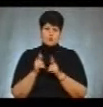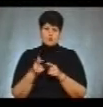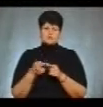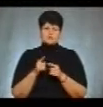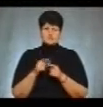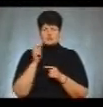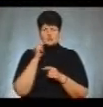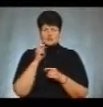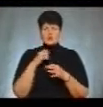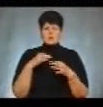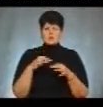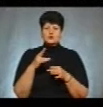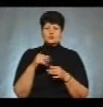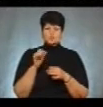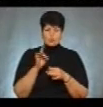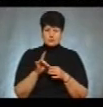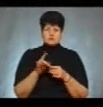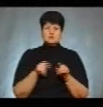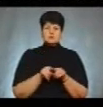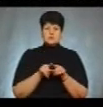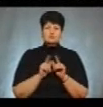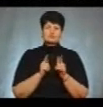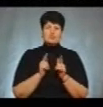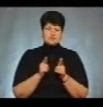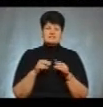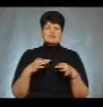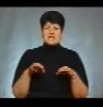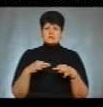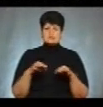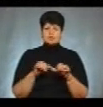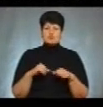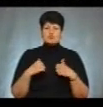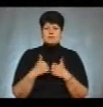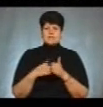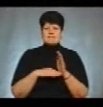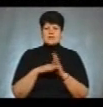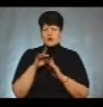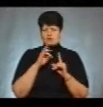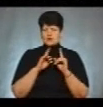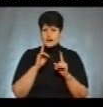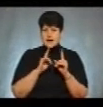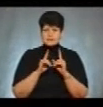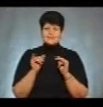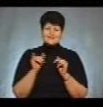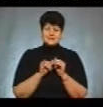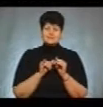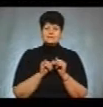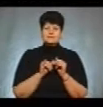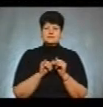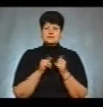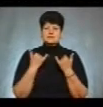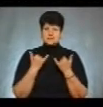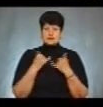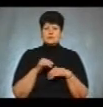в Укравтодорі, також погодили в транспортному комітеті Верховної Ради і буквально зараз вже